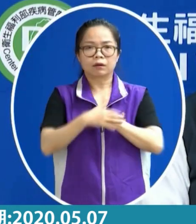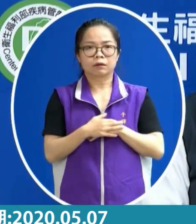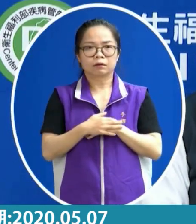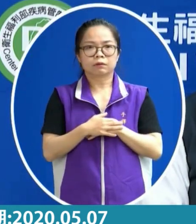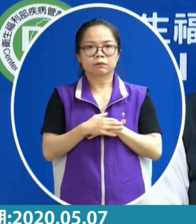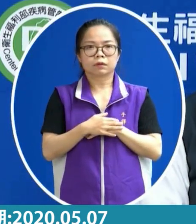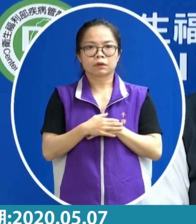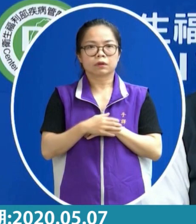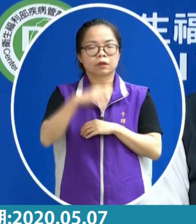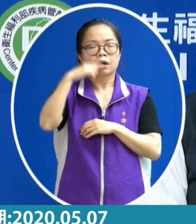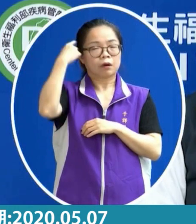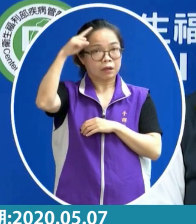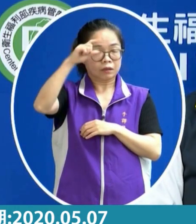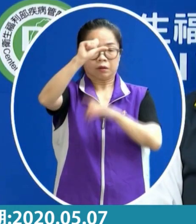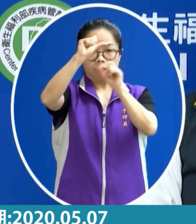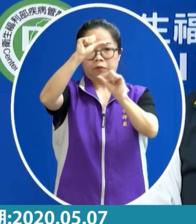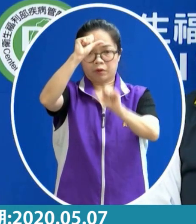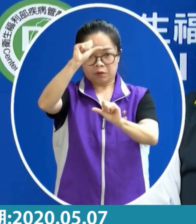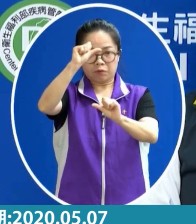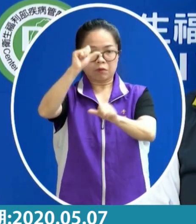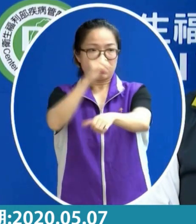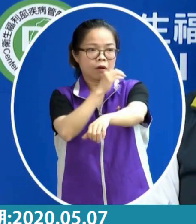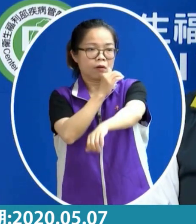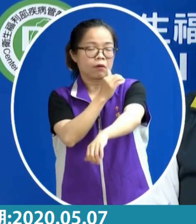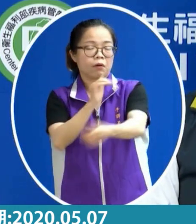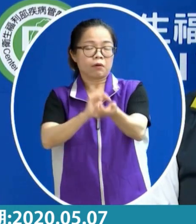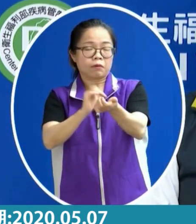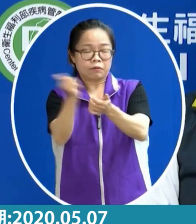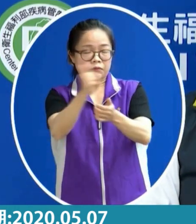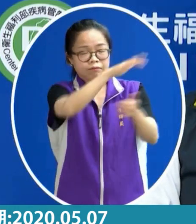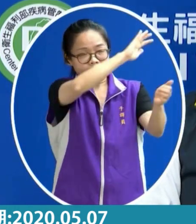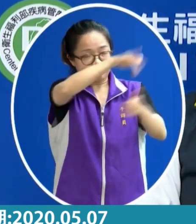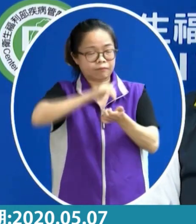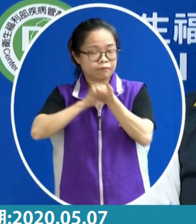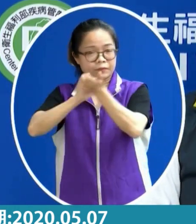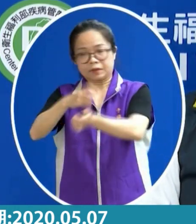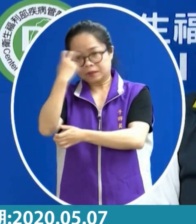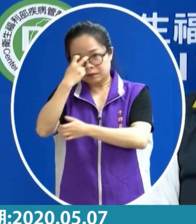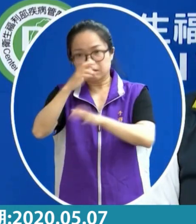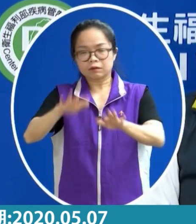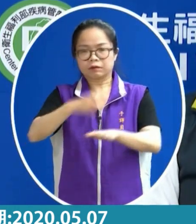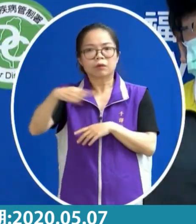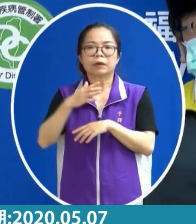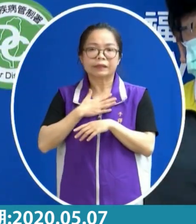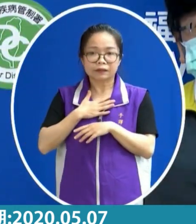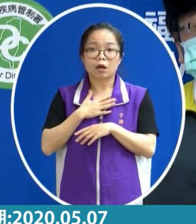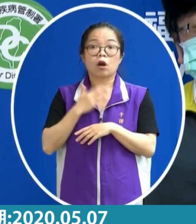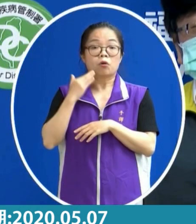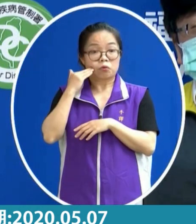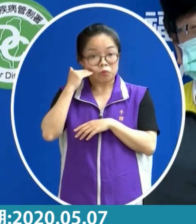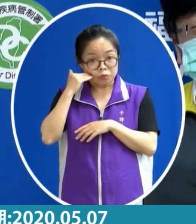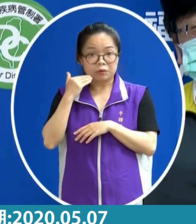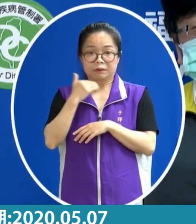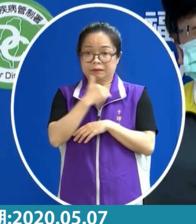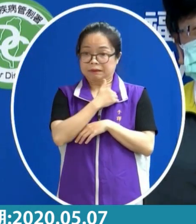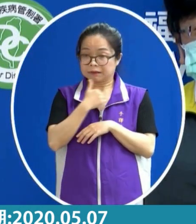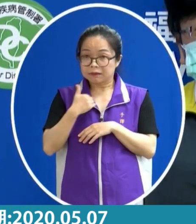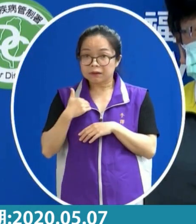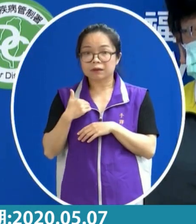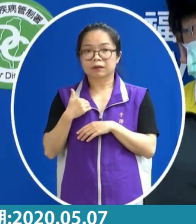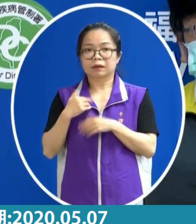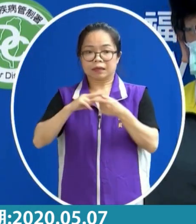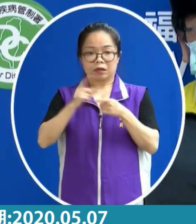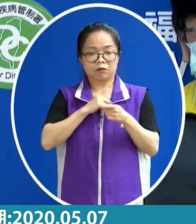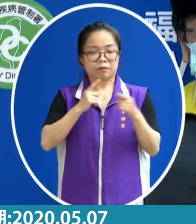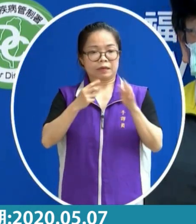状，5月5日由卫生单位安排就医裁检，那今日确诊。只要能够跟